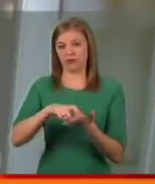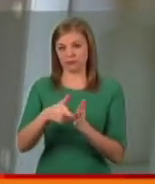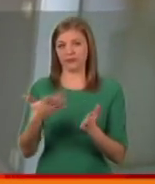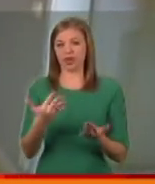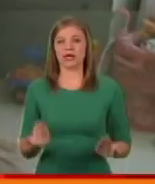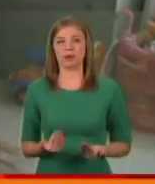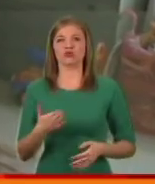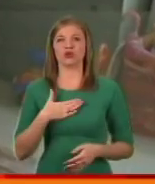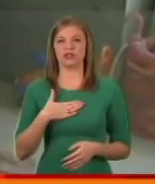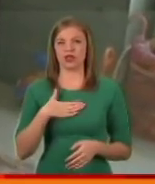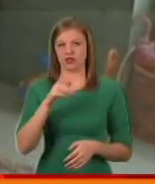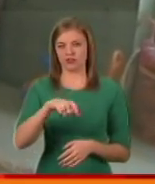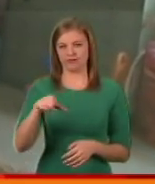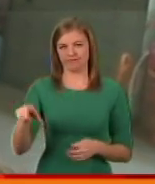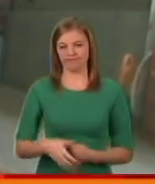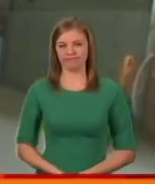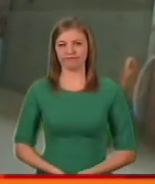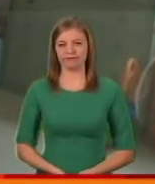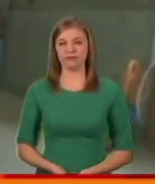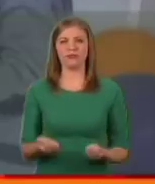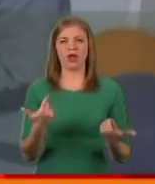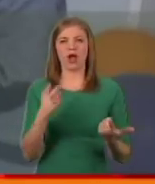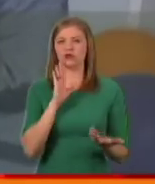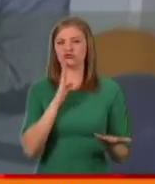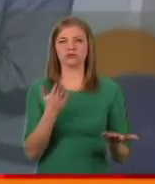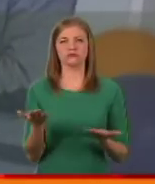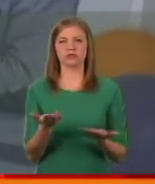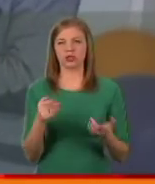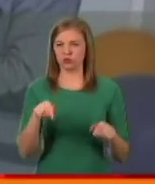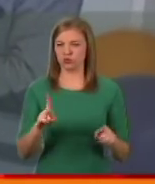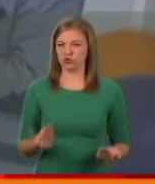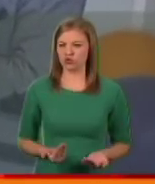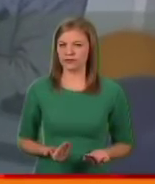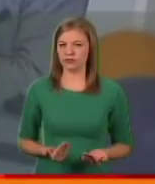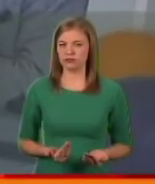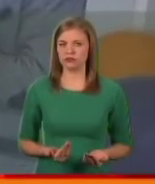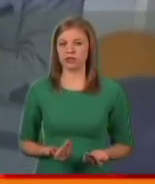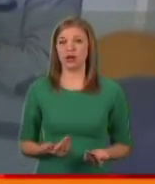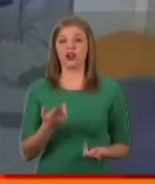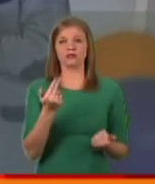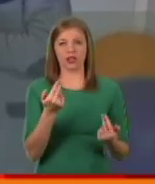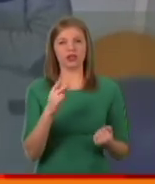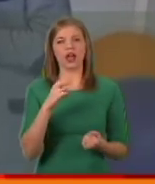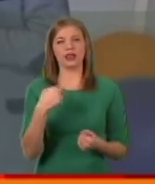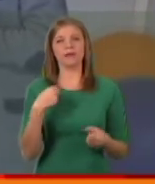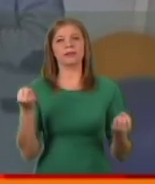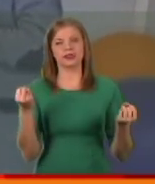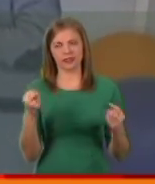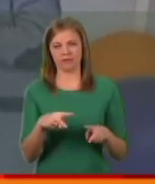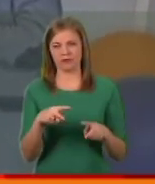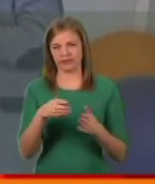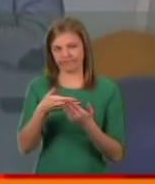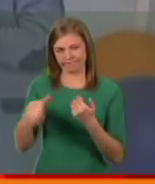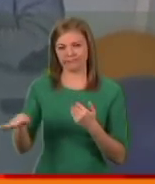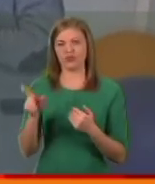яких мешкають наші сестри. А де самі жінки? Тут зараз хтось живе? О, так, але ми навмисне повиводили